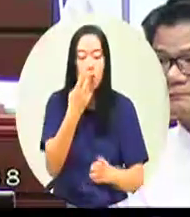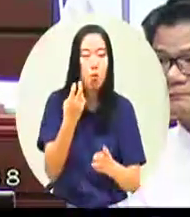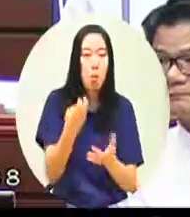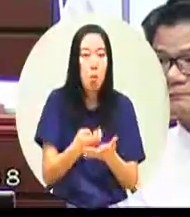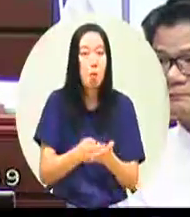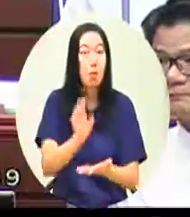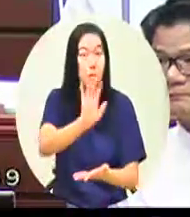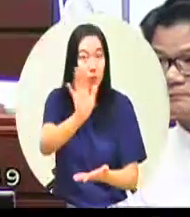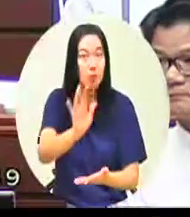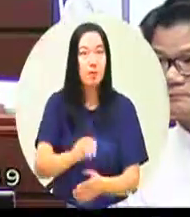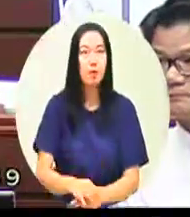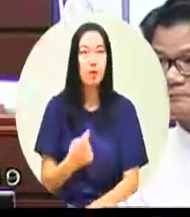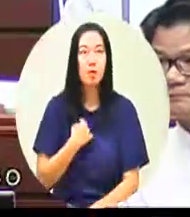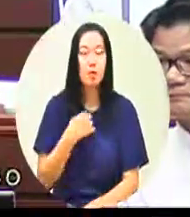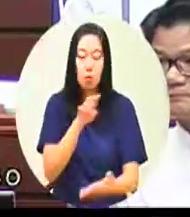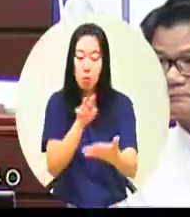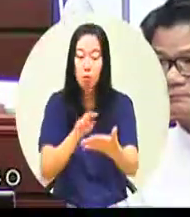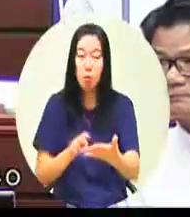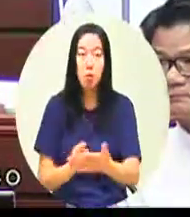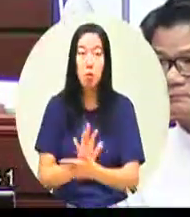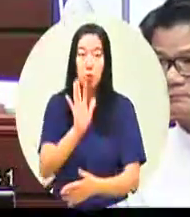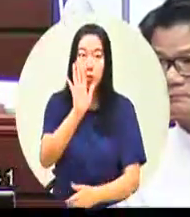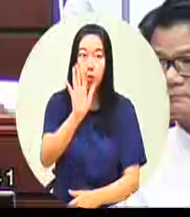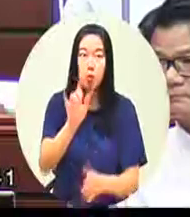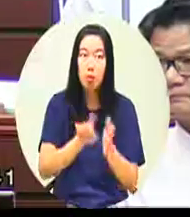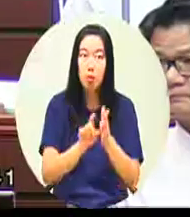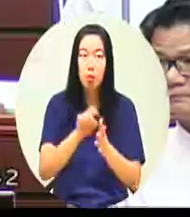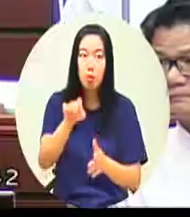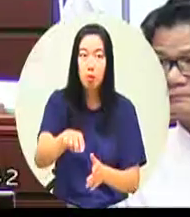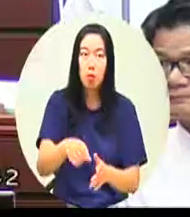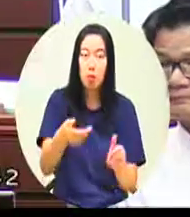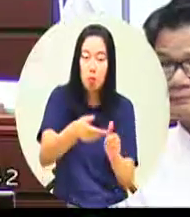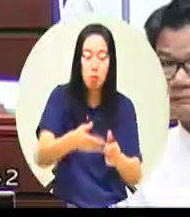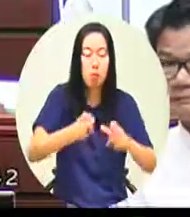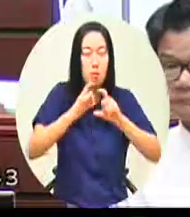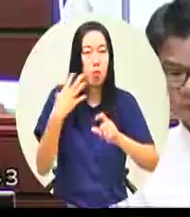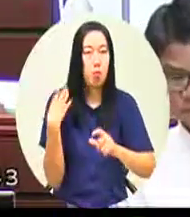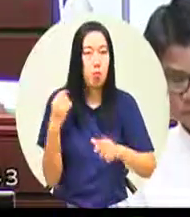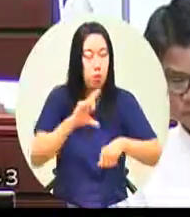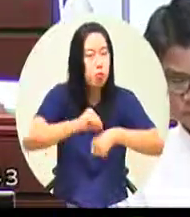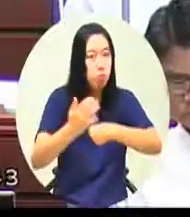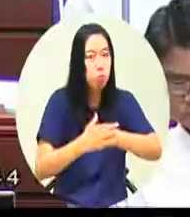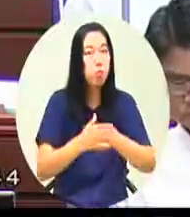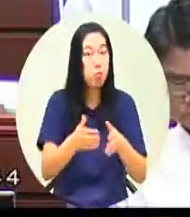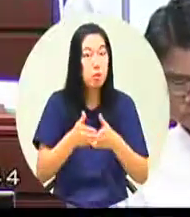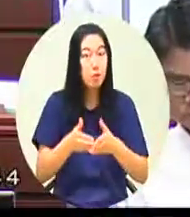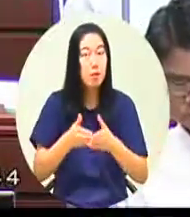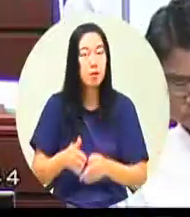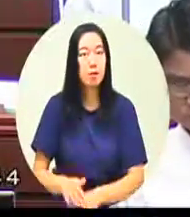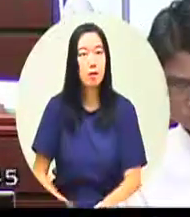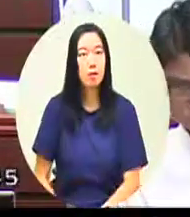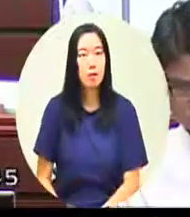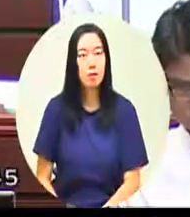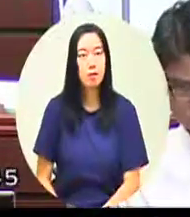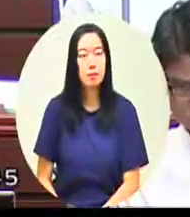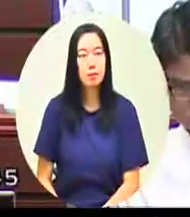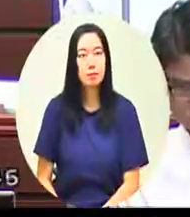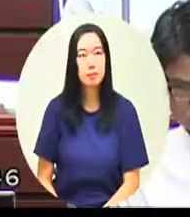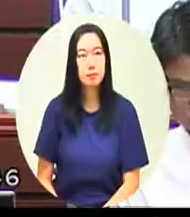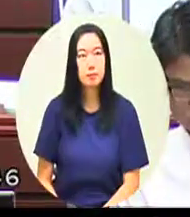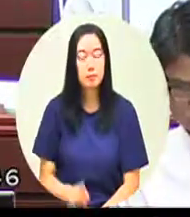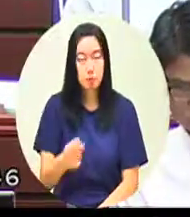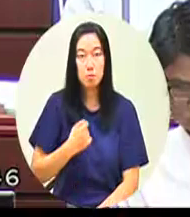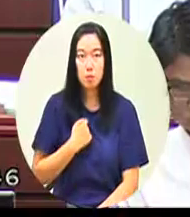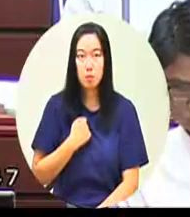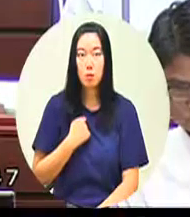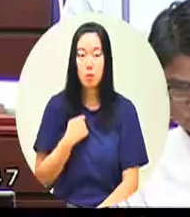阮是咧看迄个物件，因为安尼复耕有时间性。 等到你咧讲来讲有时间性，即阮会尽